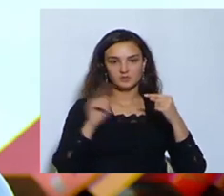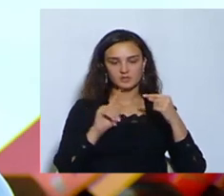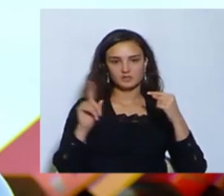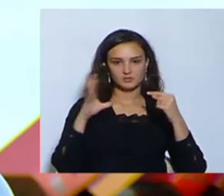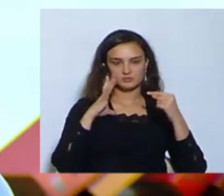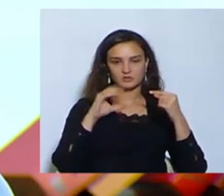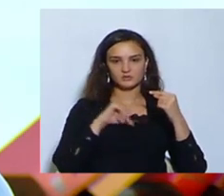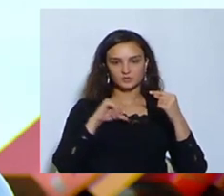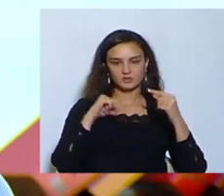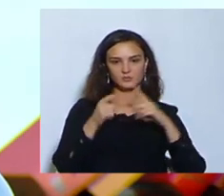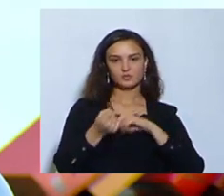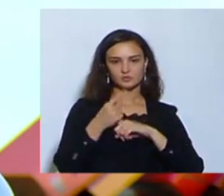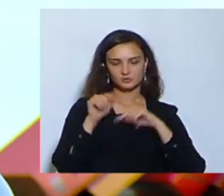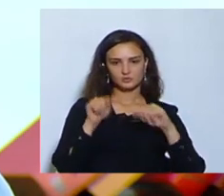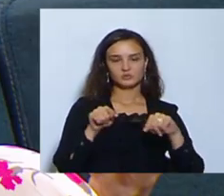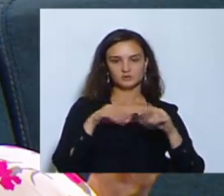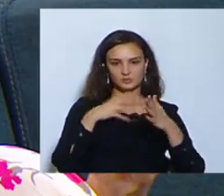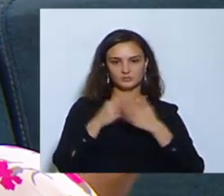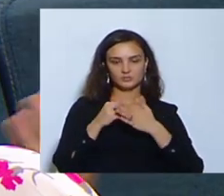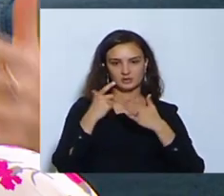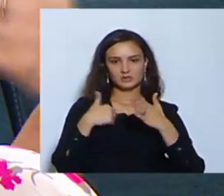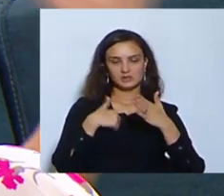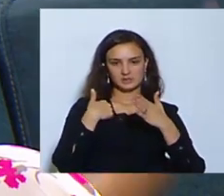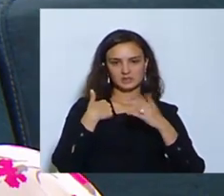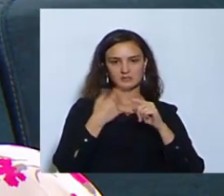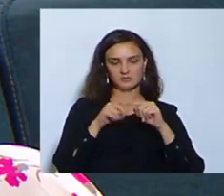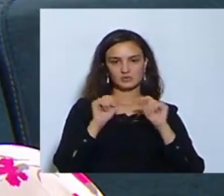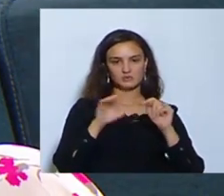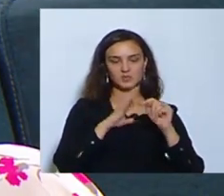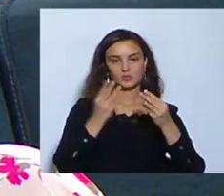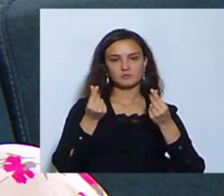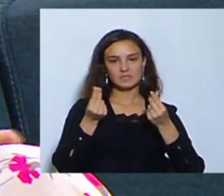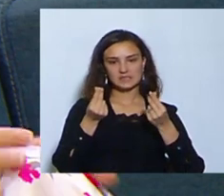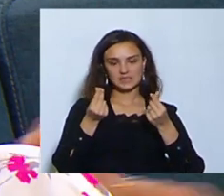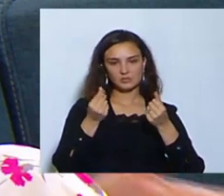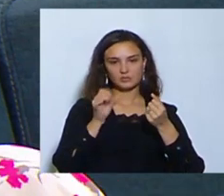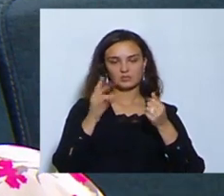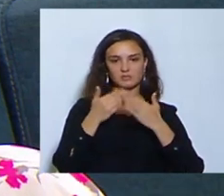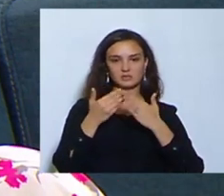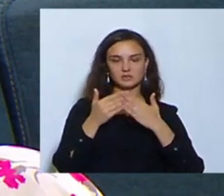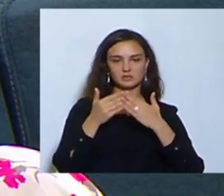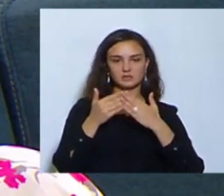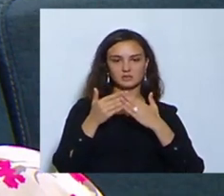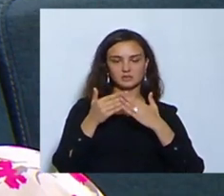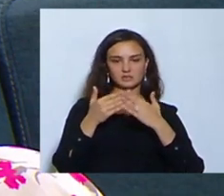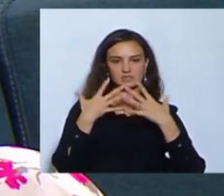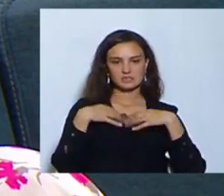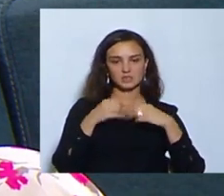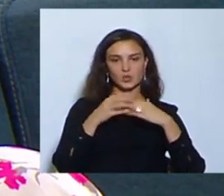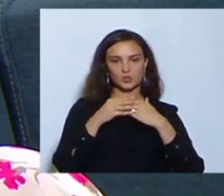აქვს. თვითონ აღმოაჩინოს ეს საკუთარი ღირსებები, რომელიც შეიძლება არ იყოს მატერიალური და მაინდამაინც ხეულზე